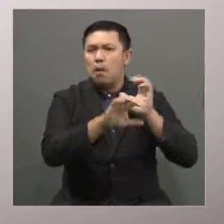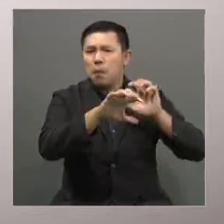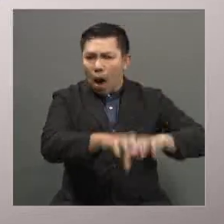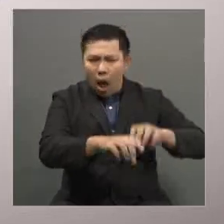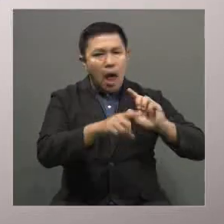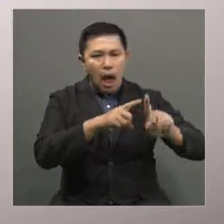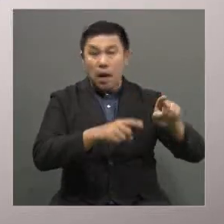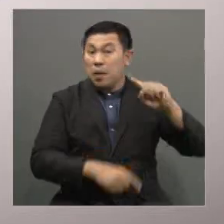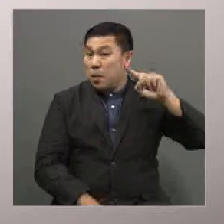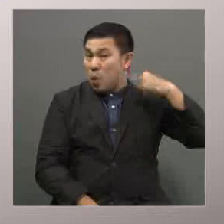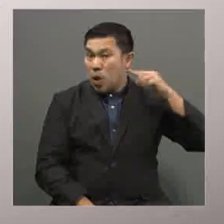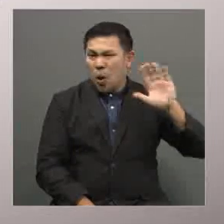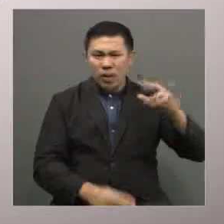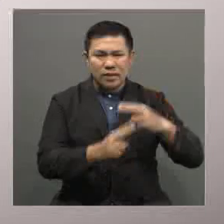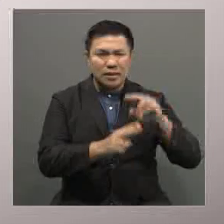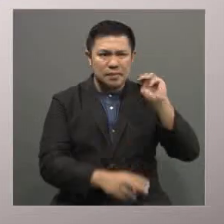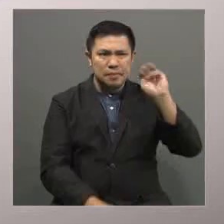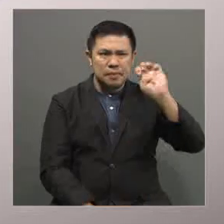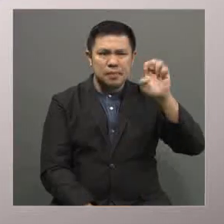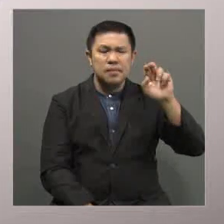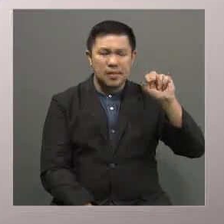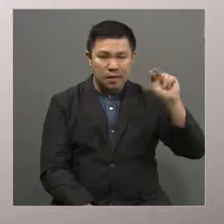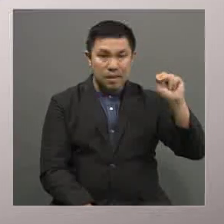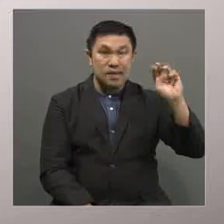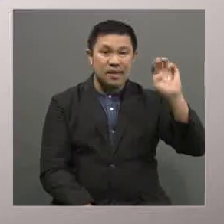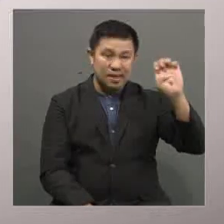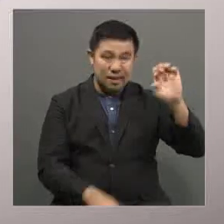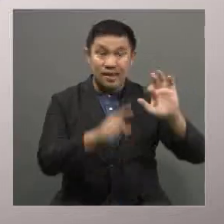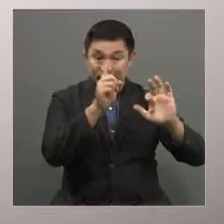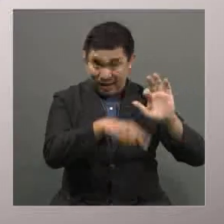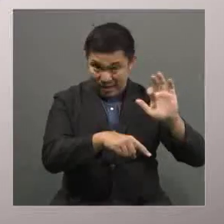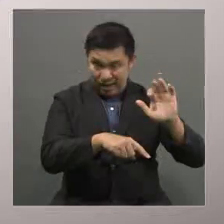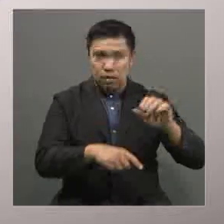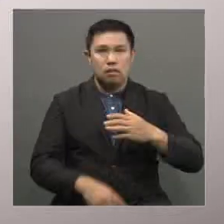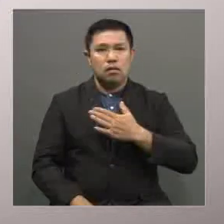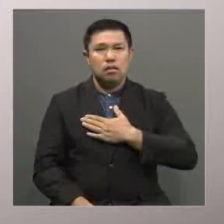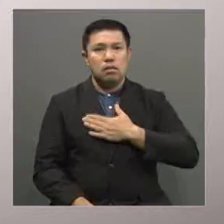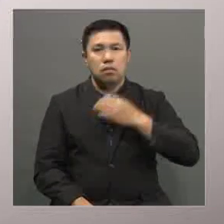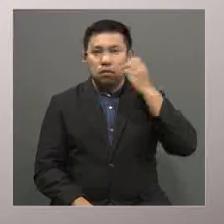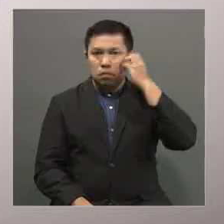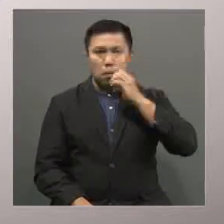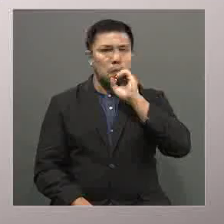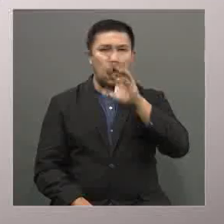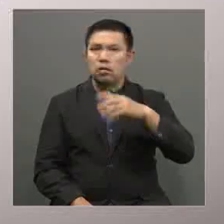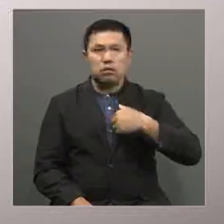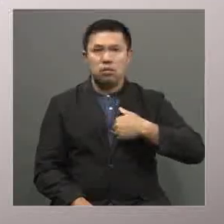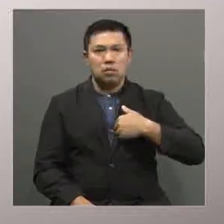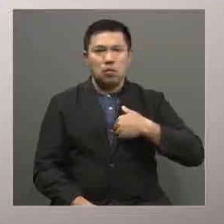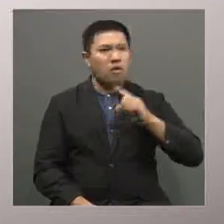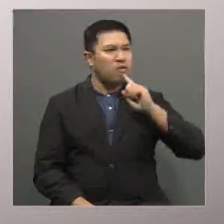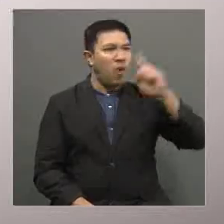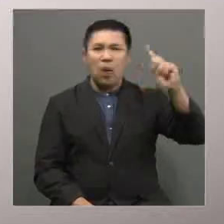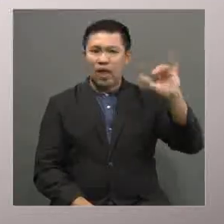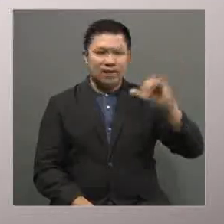นำเสนอไปแต่ท่านวันนี้ยืนยันแถลงข่าวยืนยันเลยนะคะว่าไม่ได้ถูกแจ้งข้อกล่าวอะไรทั้งสิ้นยังเป็นผู้